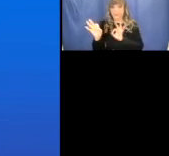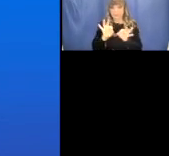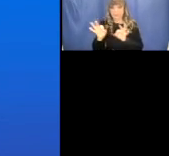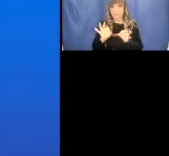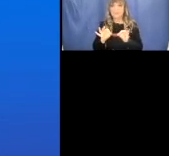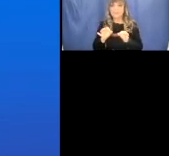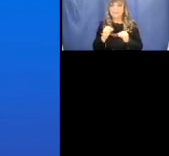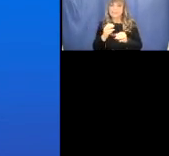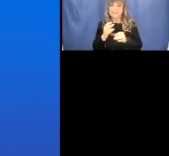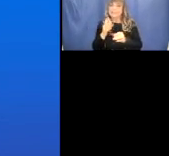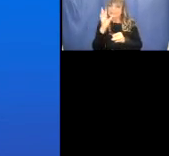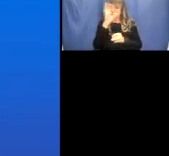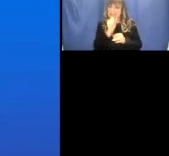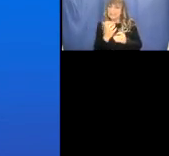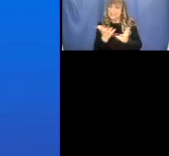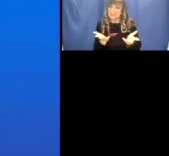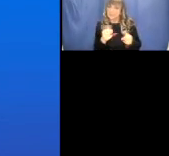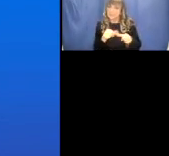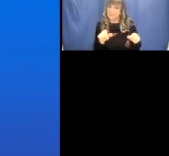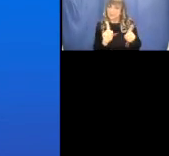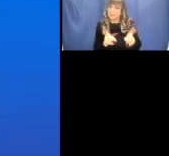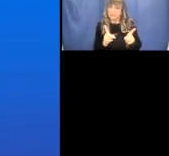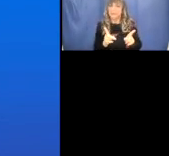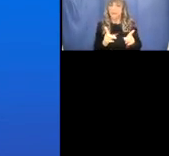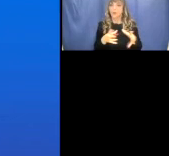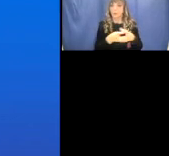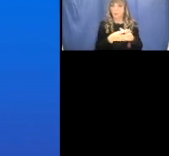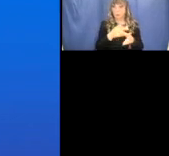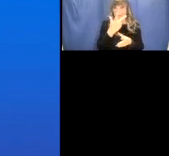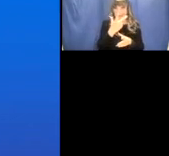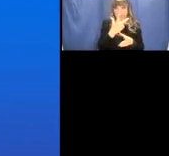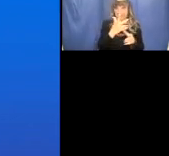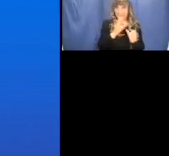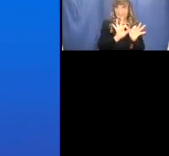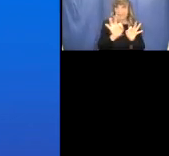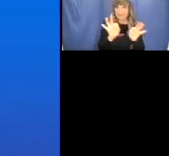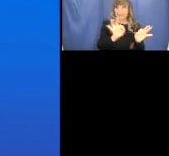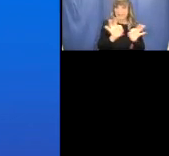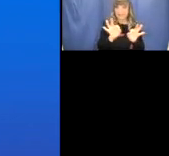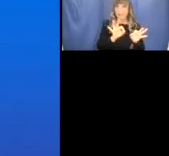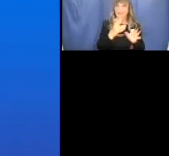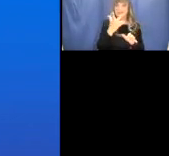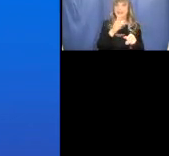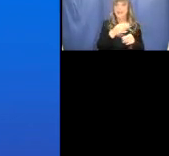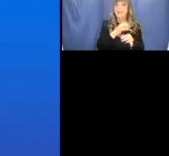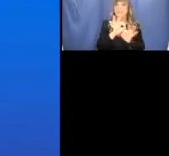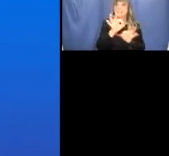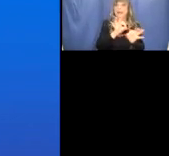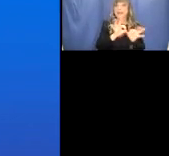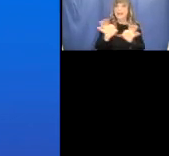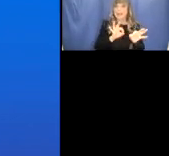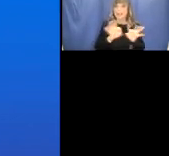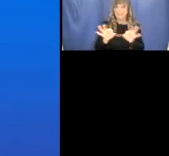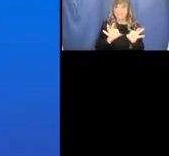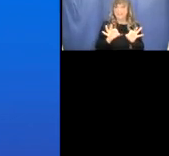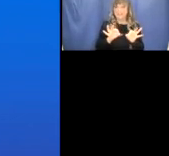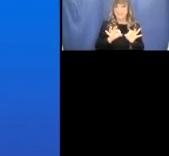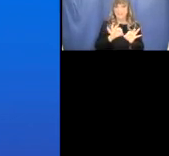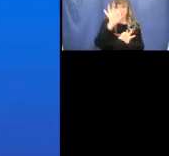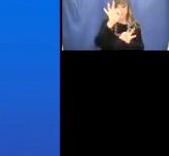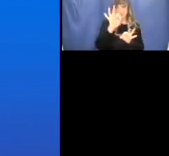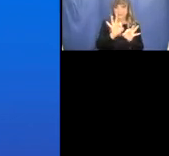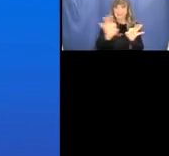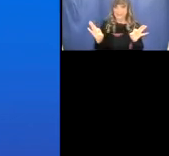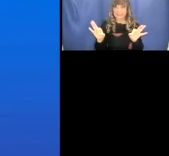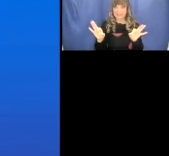nel gruppo 3 metrico i tre parametri di misura nelle tre direzioni dello spazio sono diversi